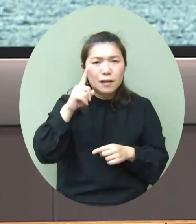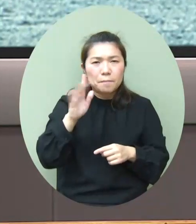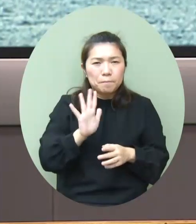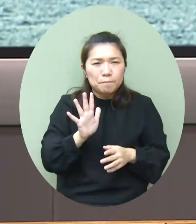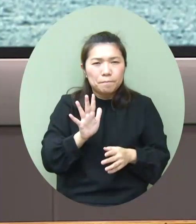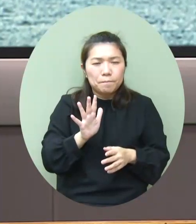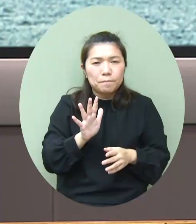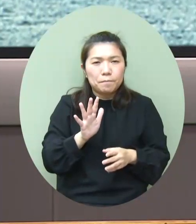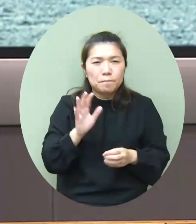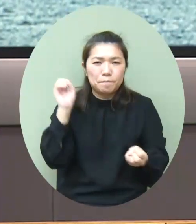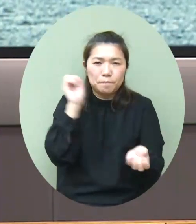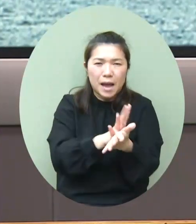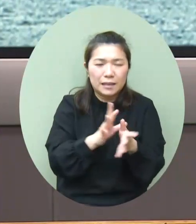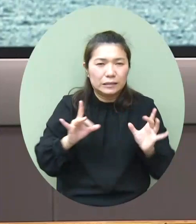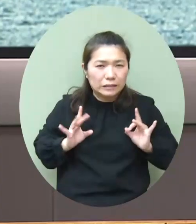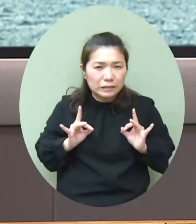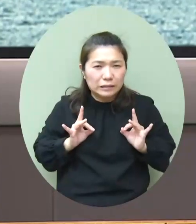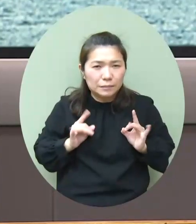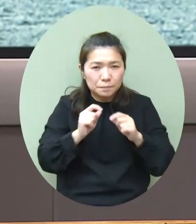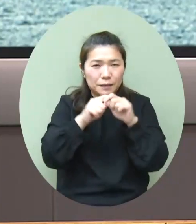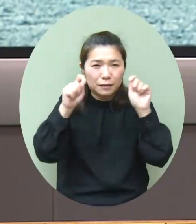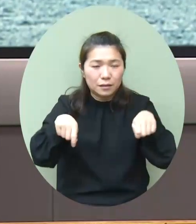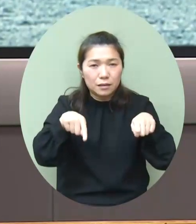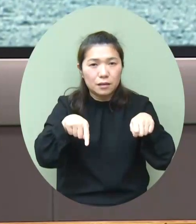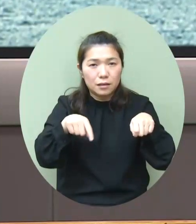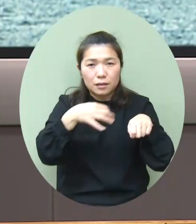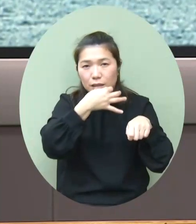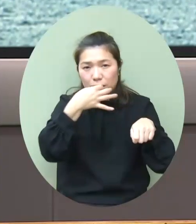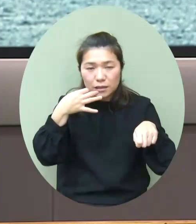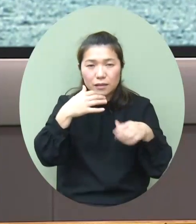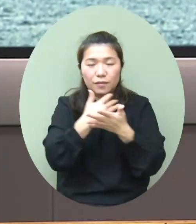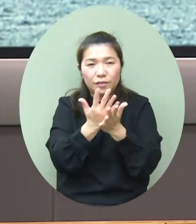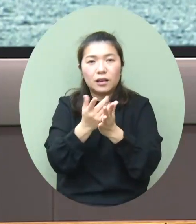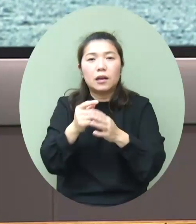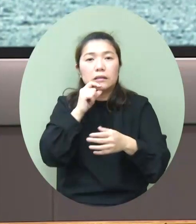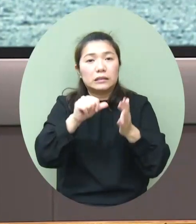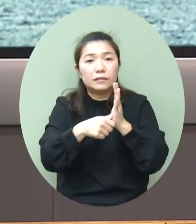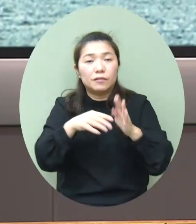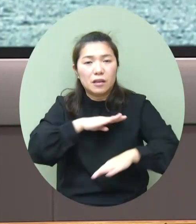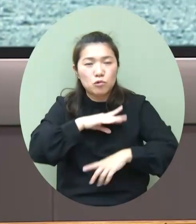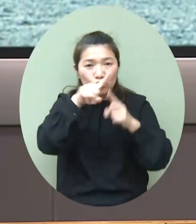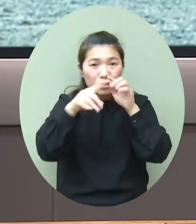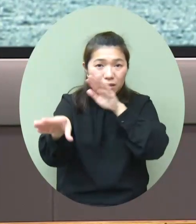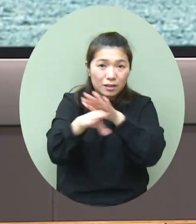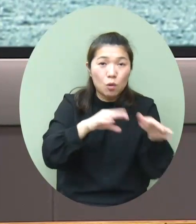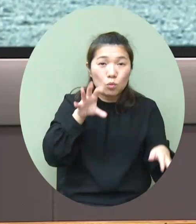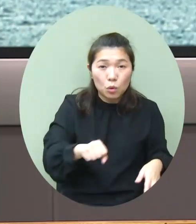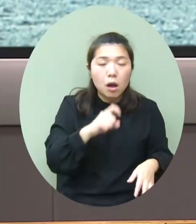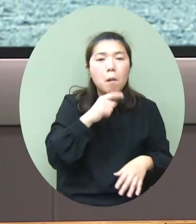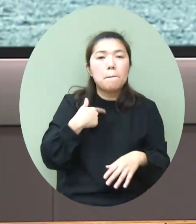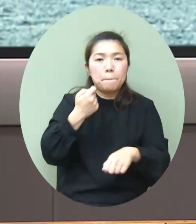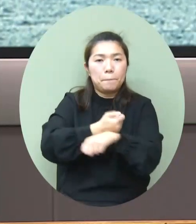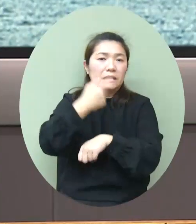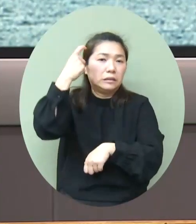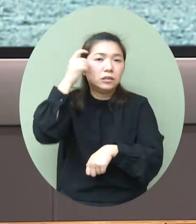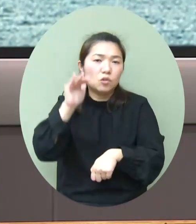善，不会涉及一些私隐或者是其他的问题，比如说身份让其